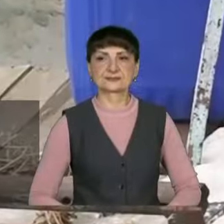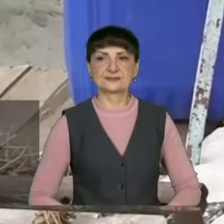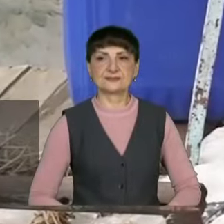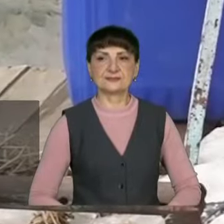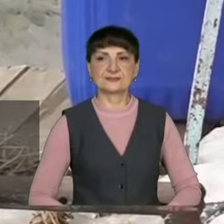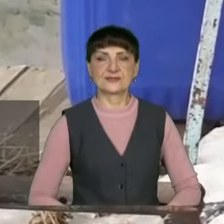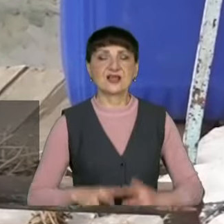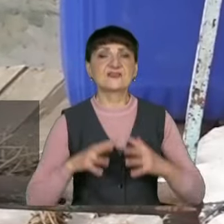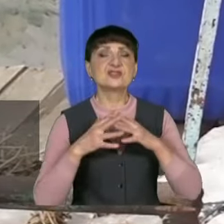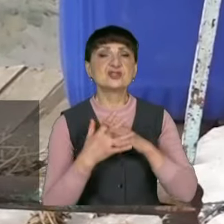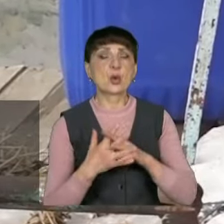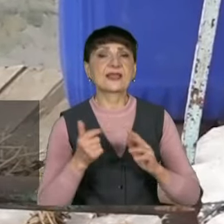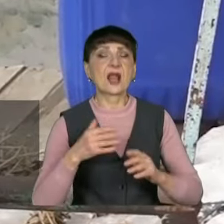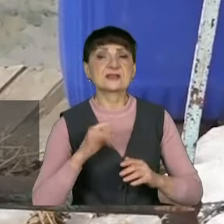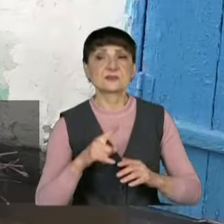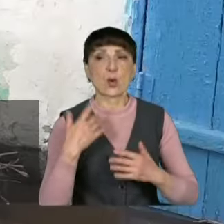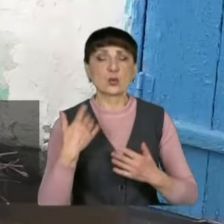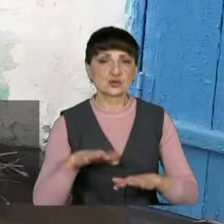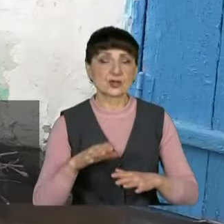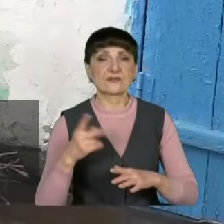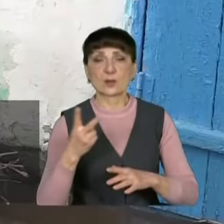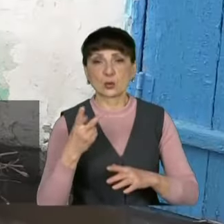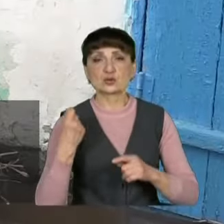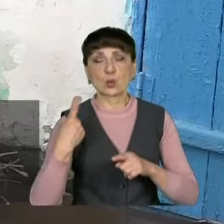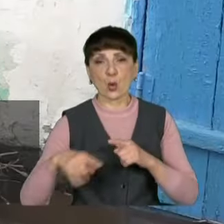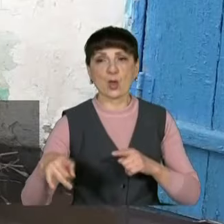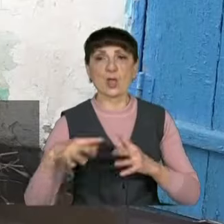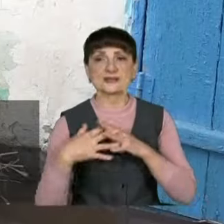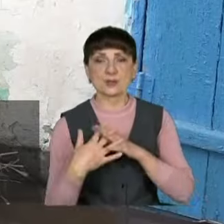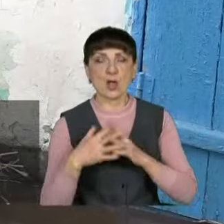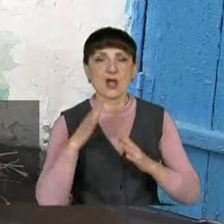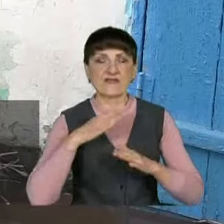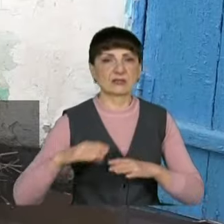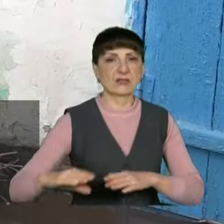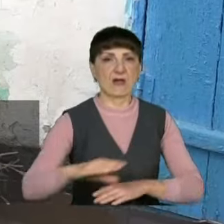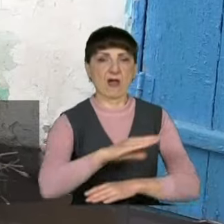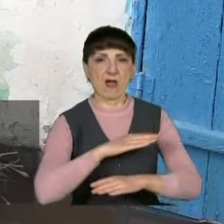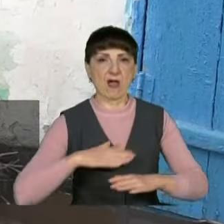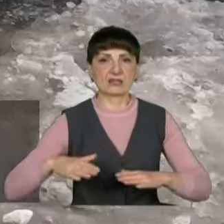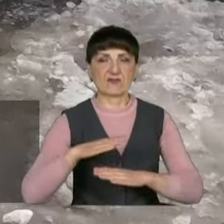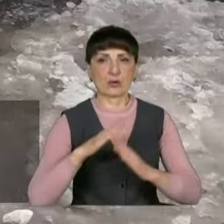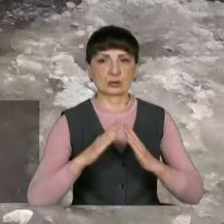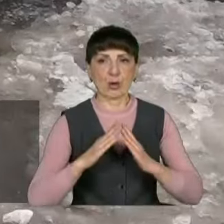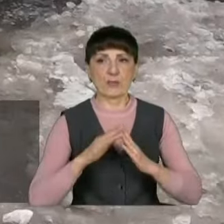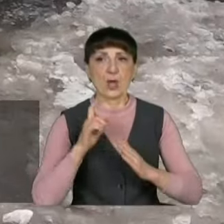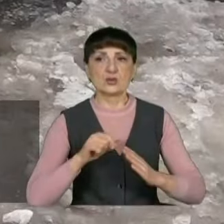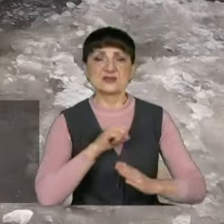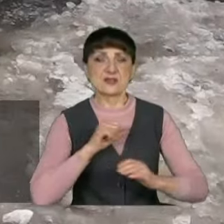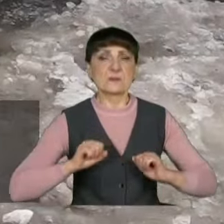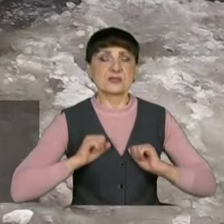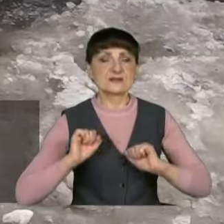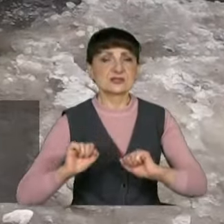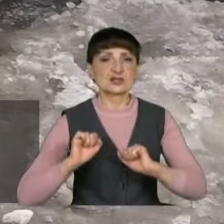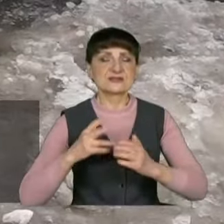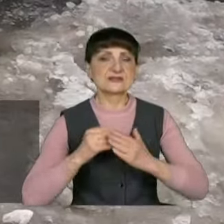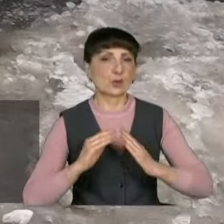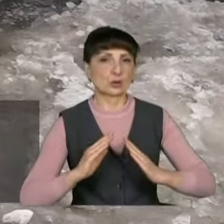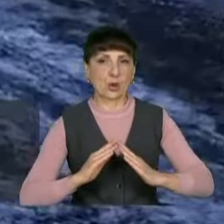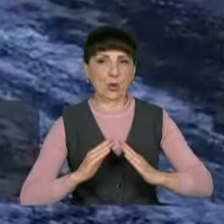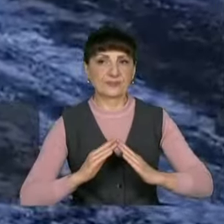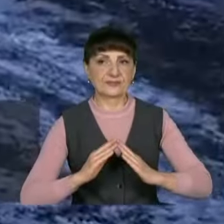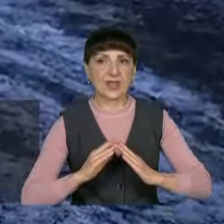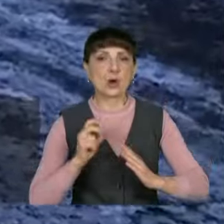Село Герасимовка в Глубоком и Айртау в Иланском районах. Вода стоит прямо во дворах жителей. Люди сами пытаются защитить свои дома. В